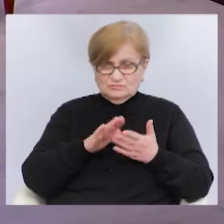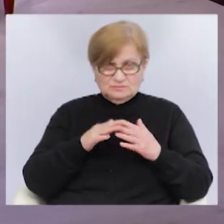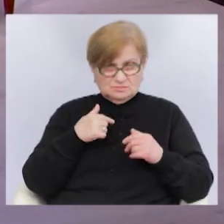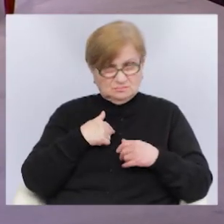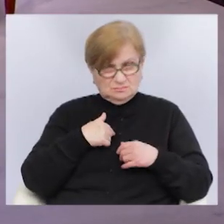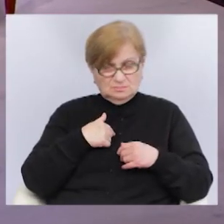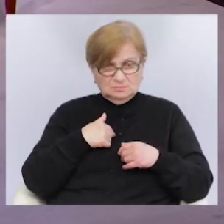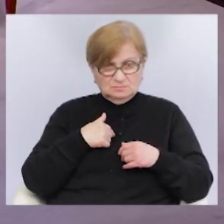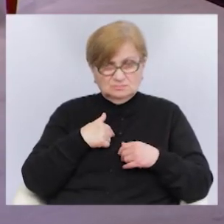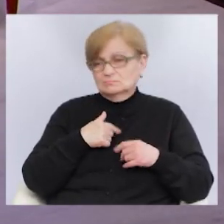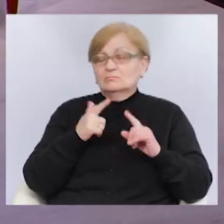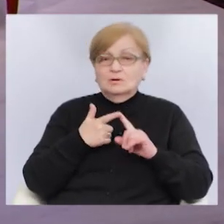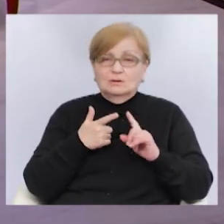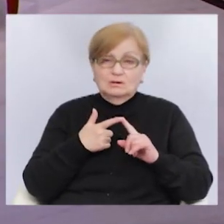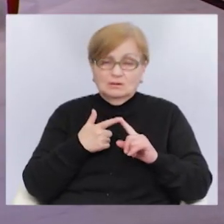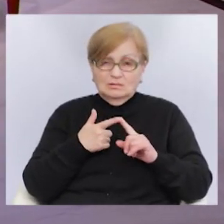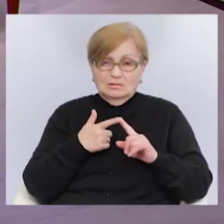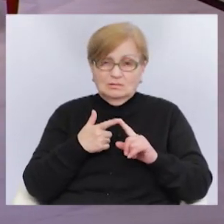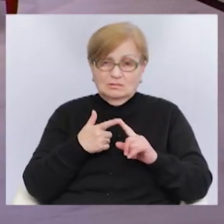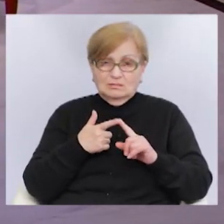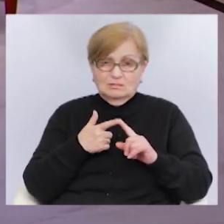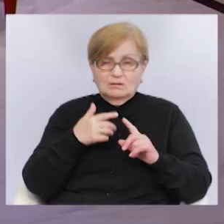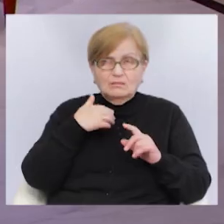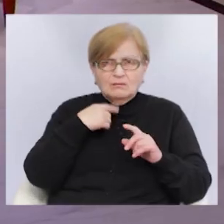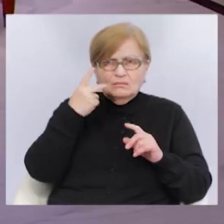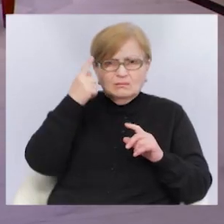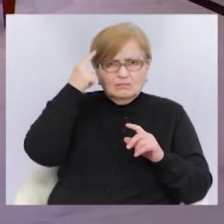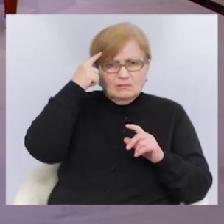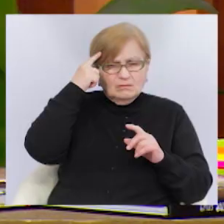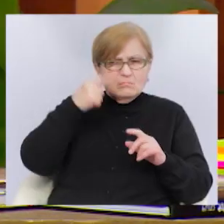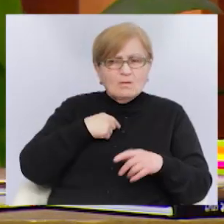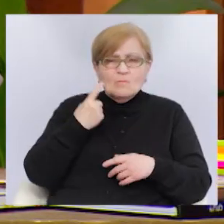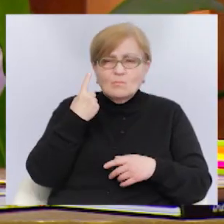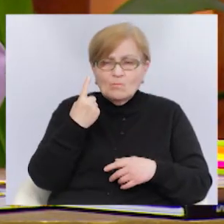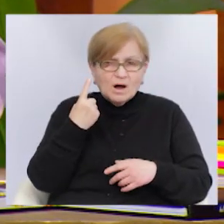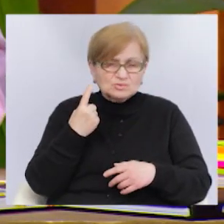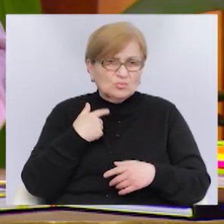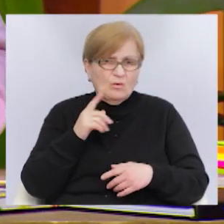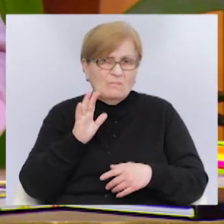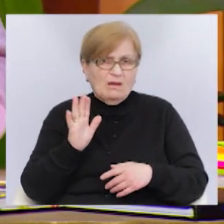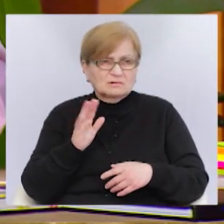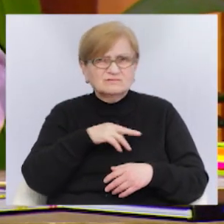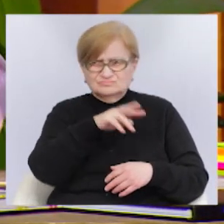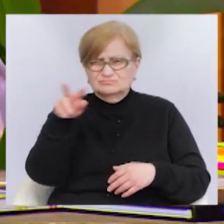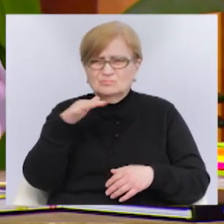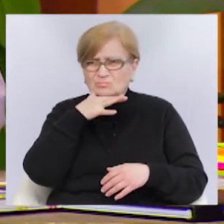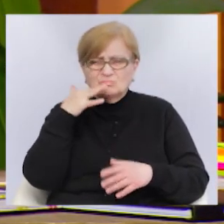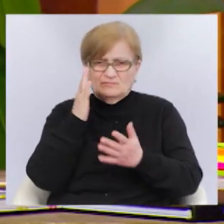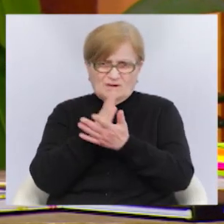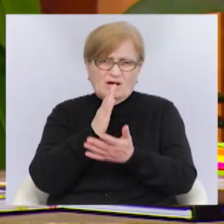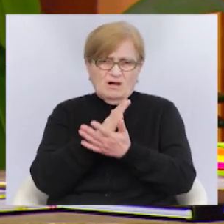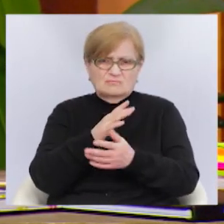ეს ვახიარ. მეორე ეს არის, რომ გავაცნობიერო, რომ მე მარტო არ ვარ ესეთ მდგომარეობაში. რომ ყველა